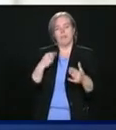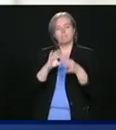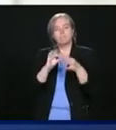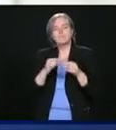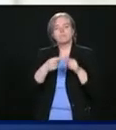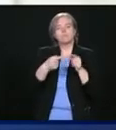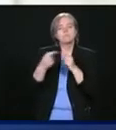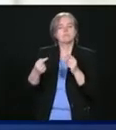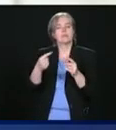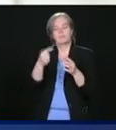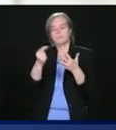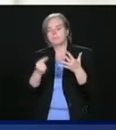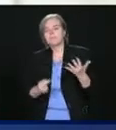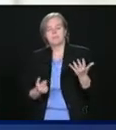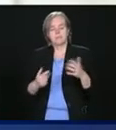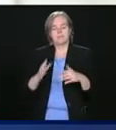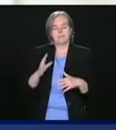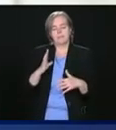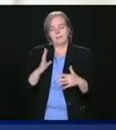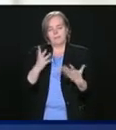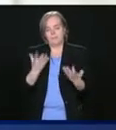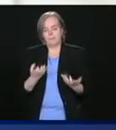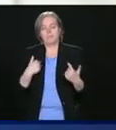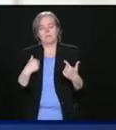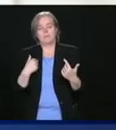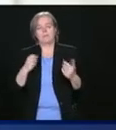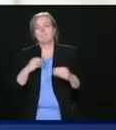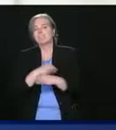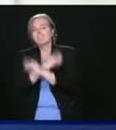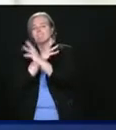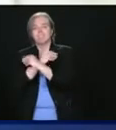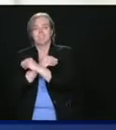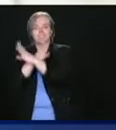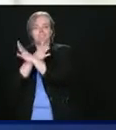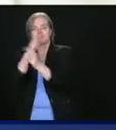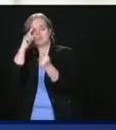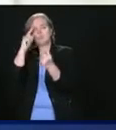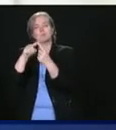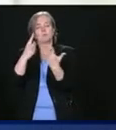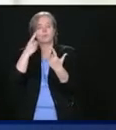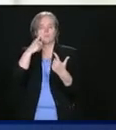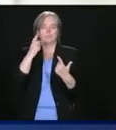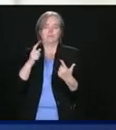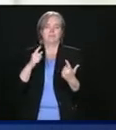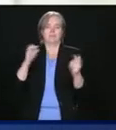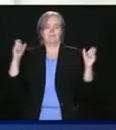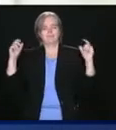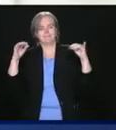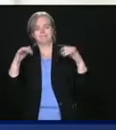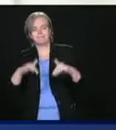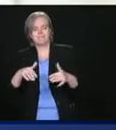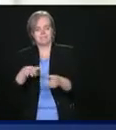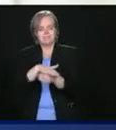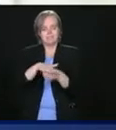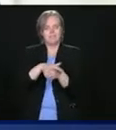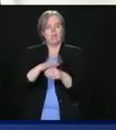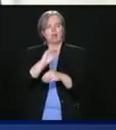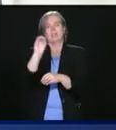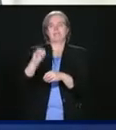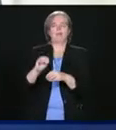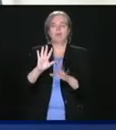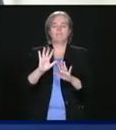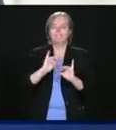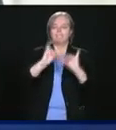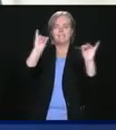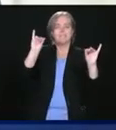Évidemment, nous aimerions voir davantage de séances du Parlement de façon virtuelle pour permettre à des élus de partout à travers le pays, pas